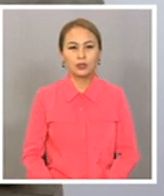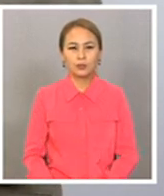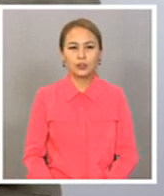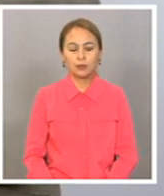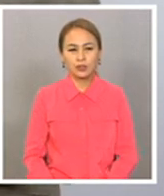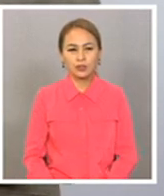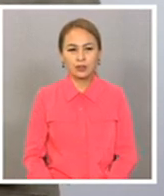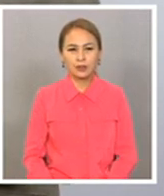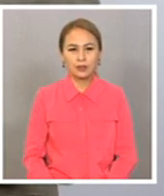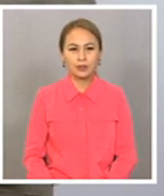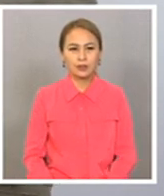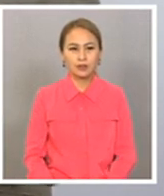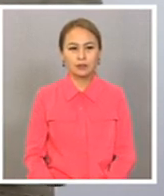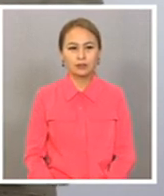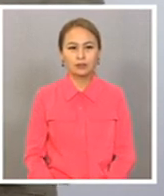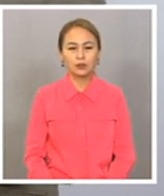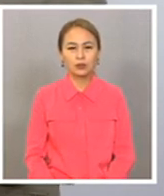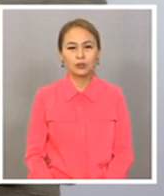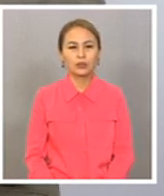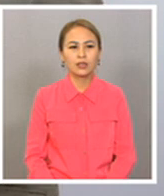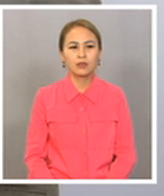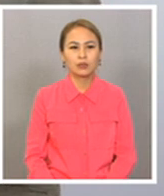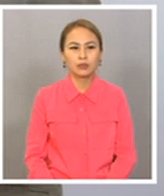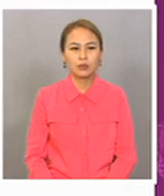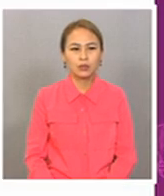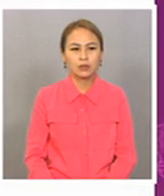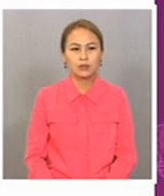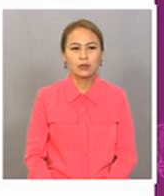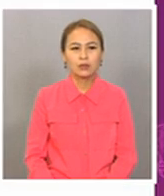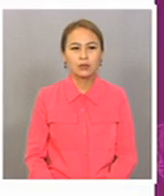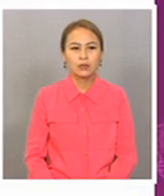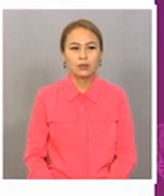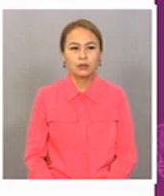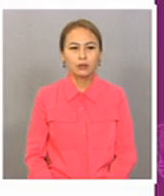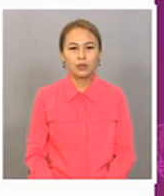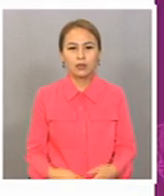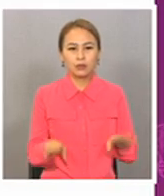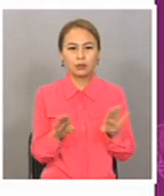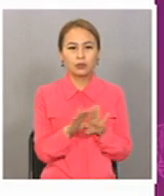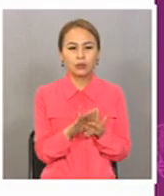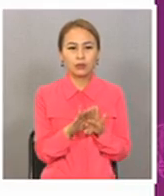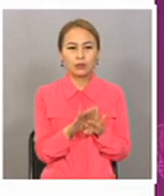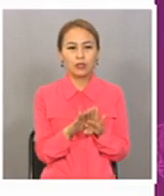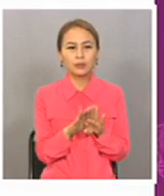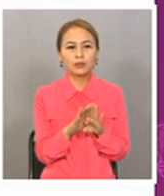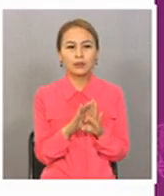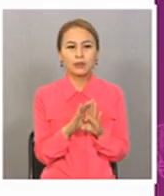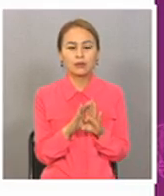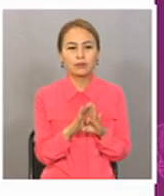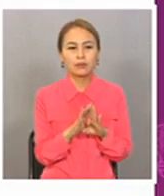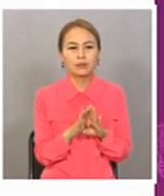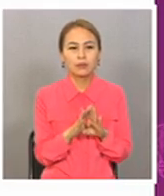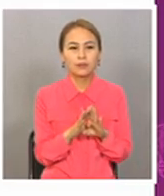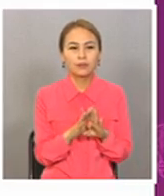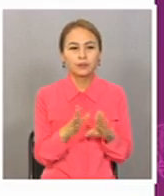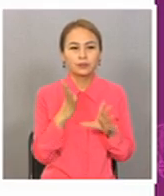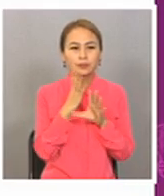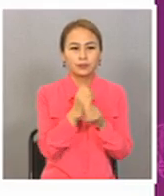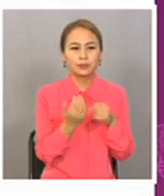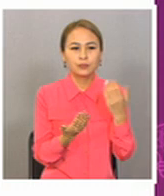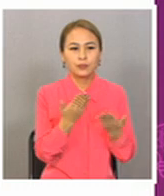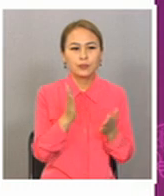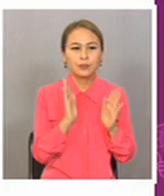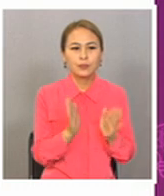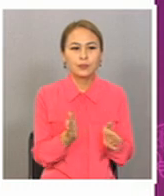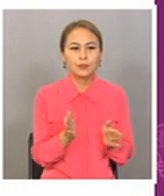жазылады, алымына 75. 5 бүтін 100'ден 75 деген аралас санға айналдырдық. Қысқартатын